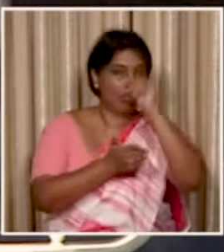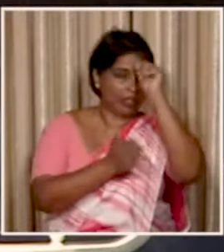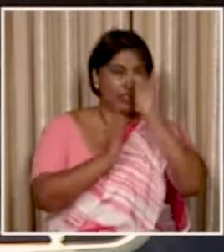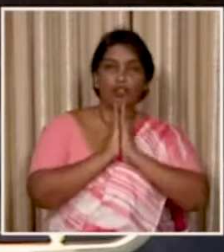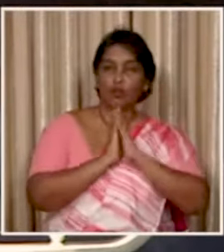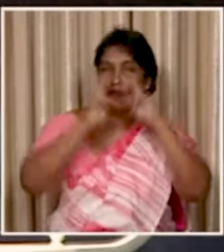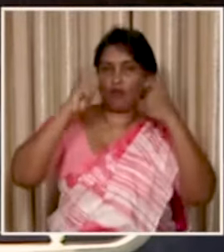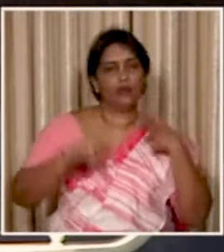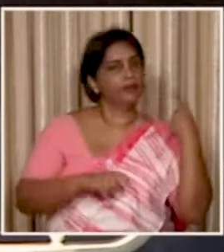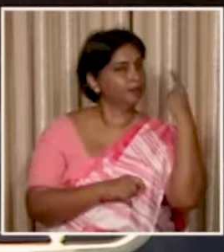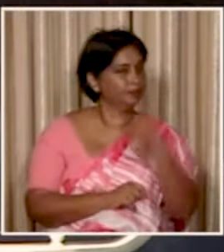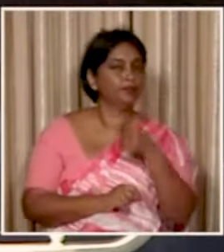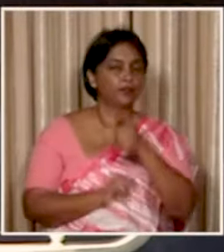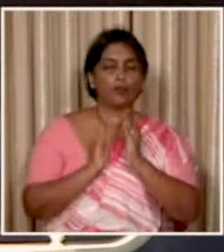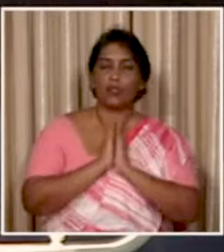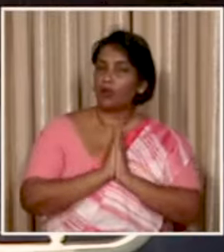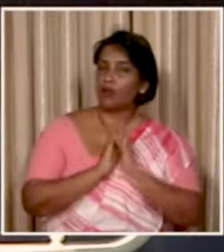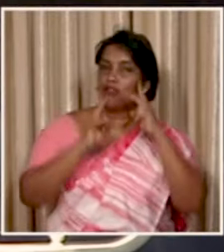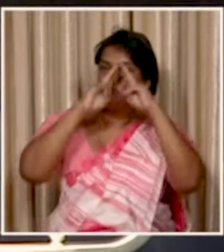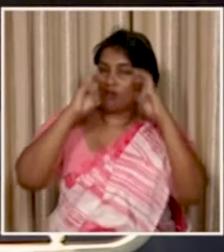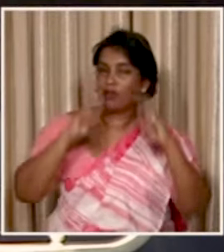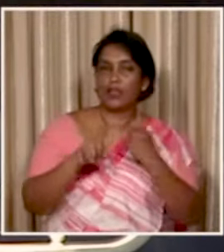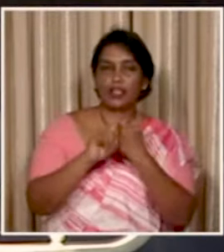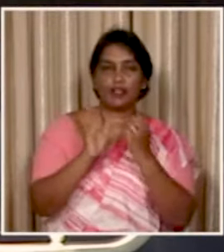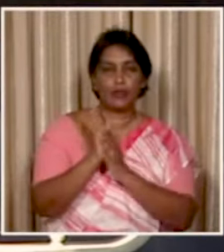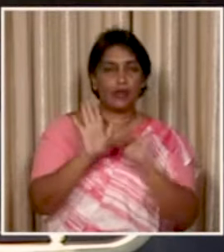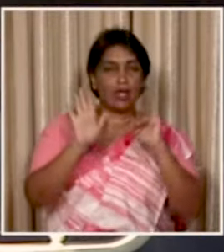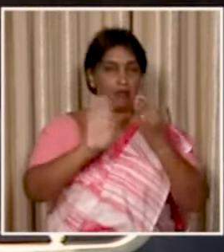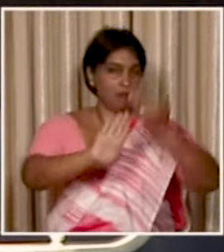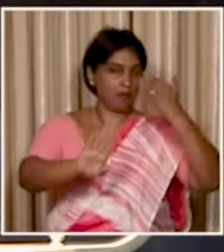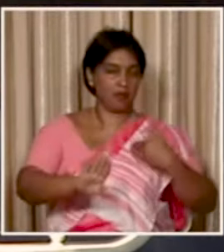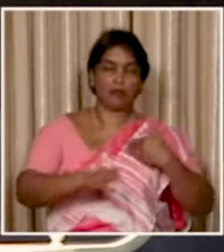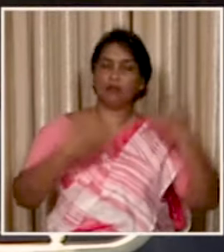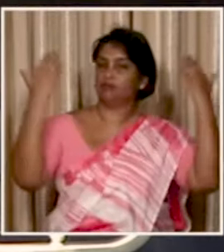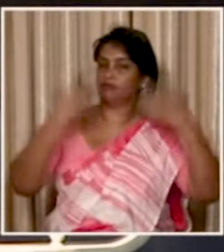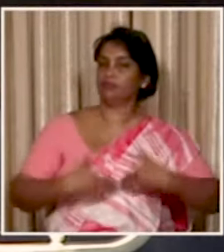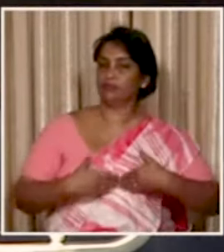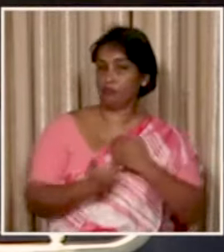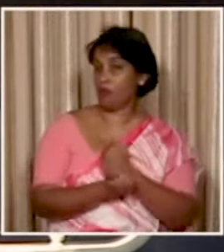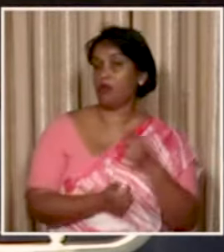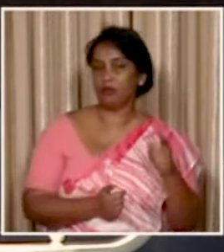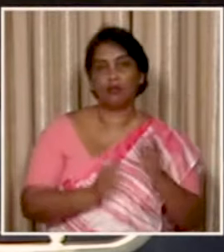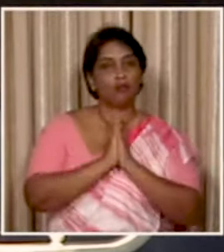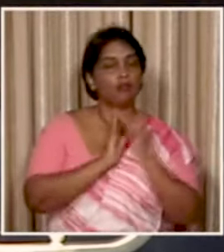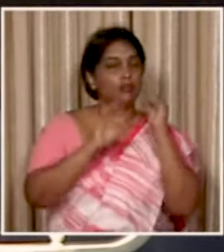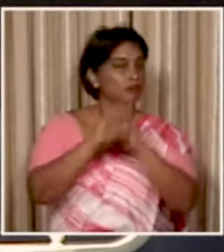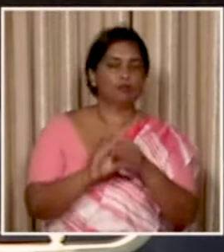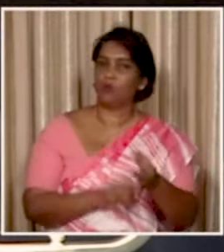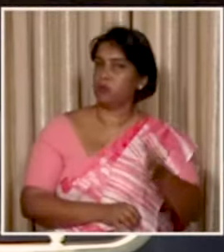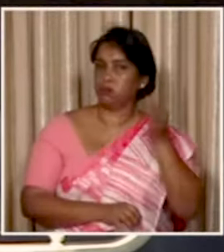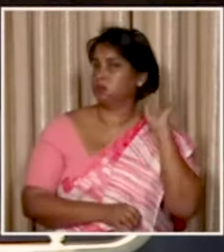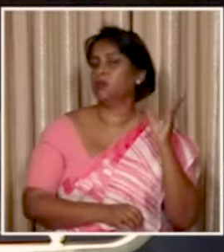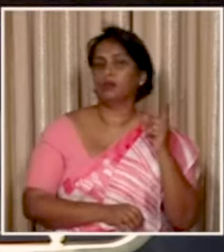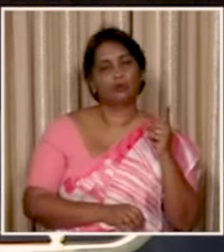சுமார் 6 கிலோமீட்டர்களுக்கு முன்னதாக போலீசாரால் வீதி தடைகள் ஏற்படுத்தப்பட்டதுடன் குறித்த ஆலயத்துக்கு வழிபாட்டிற்கு விரைவில் செல்ல முடியாதென தடுத்து நிறுத்தப்பட்டிருந்தோம்.